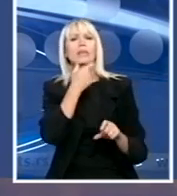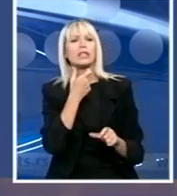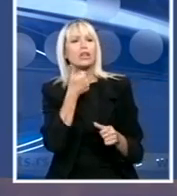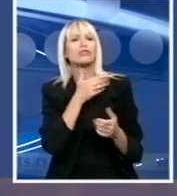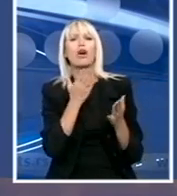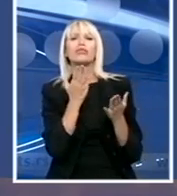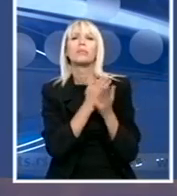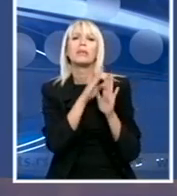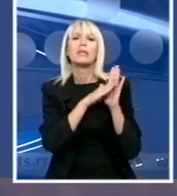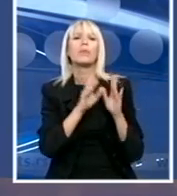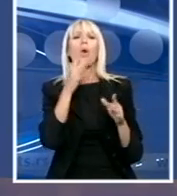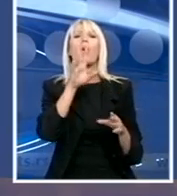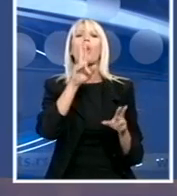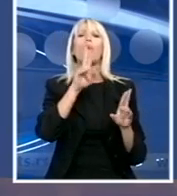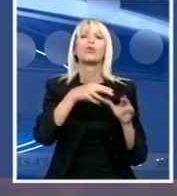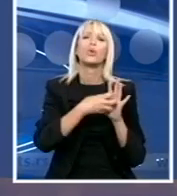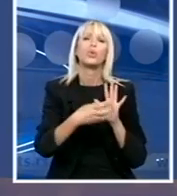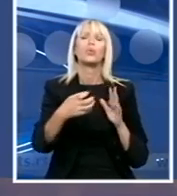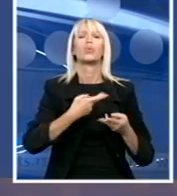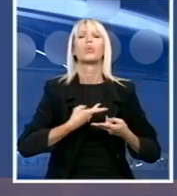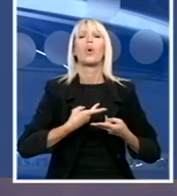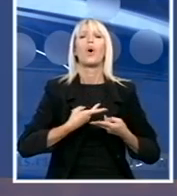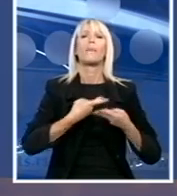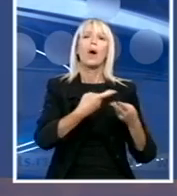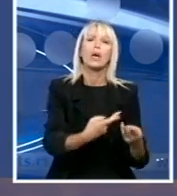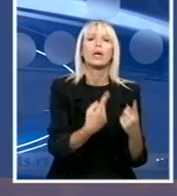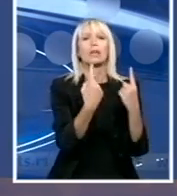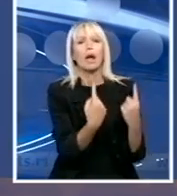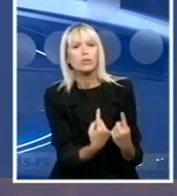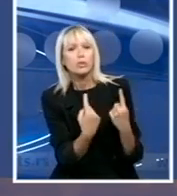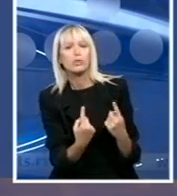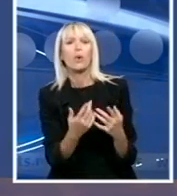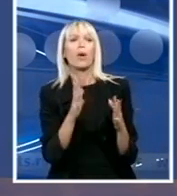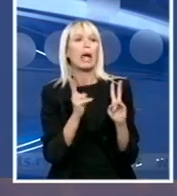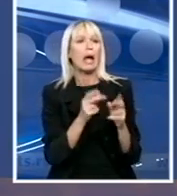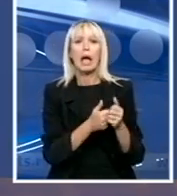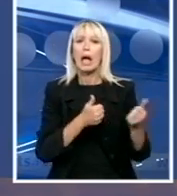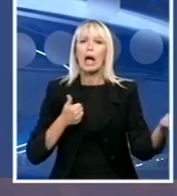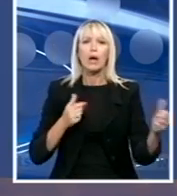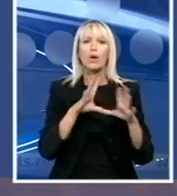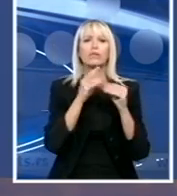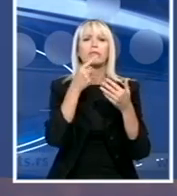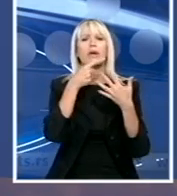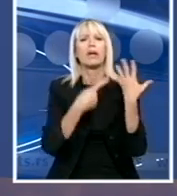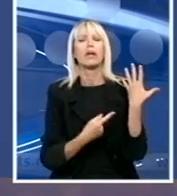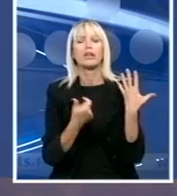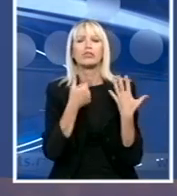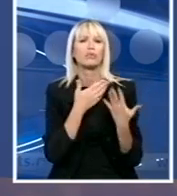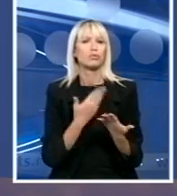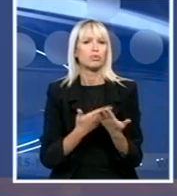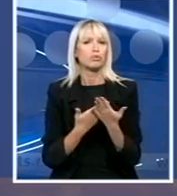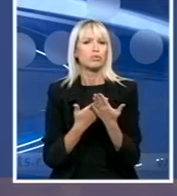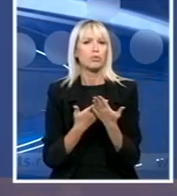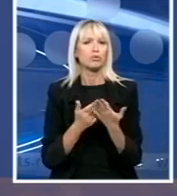može da se zadrži u domu? Da li će ta distanca postojati, šta moraju da znaju svi. Hvala vam.